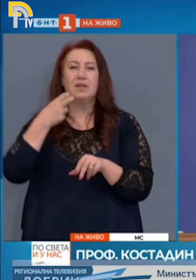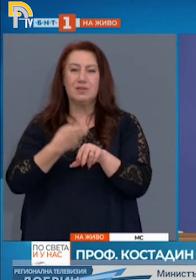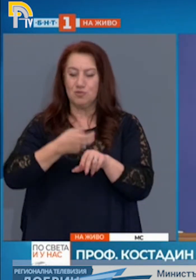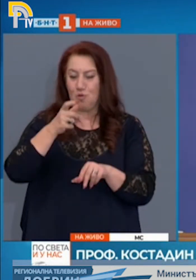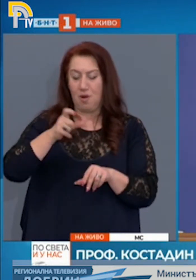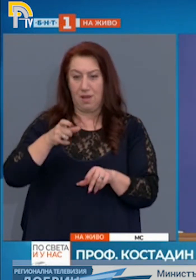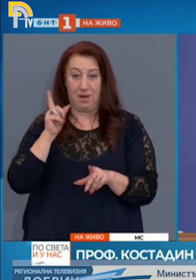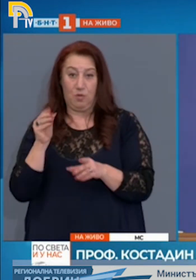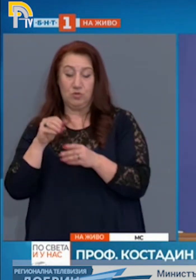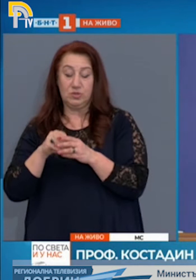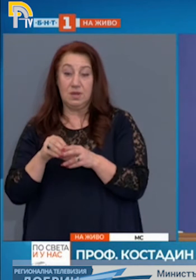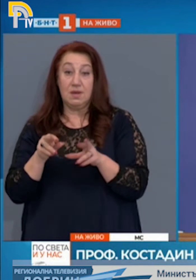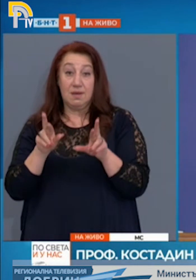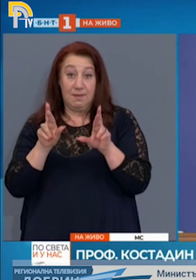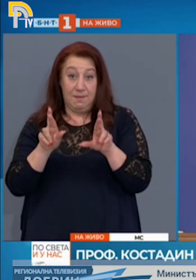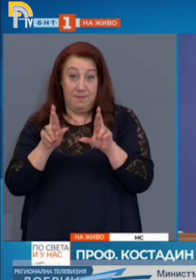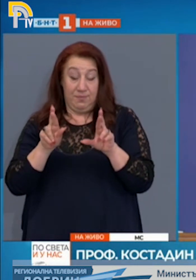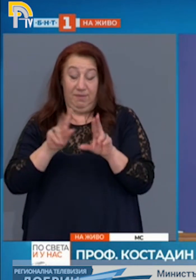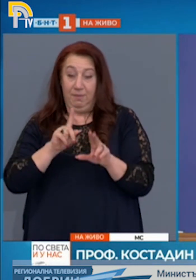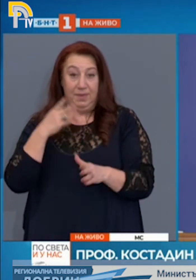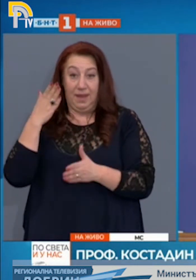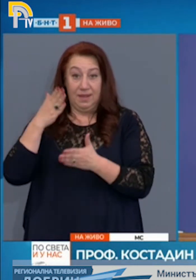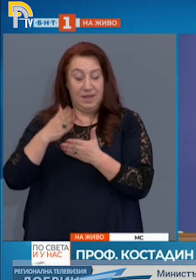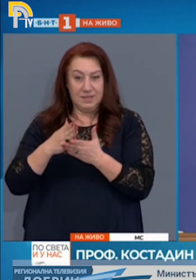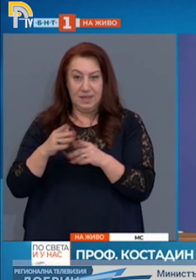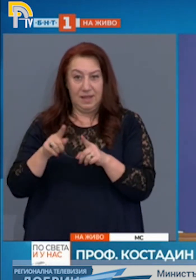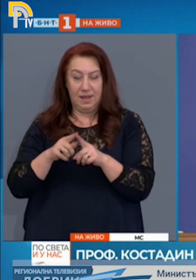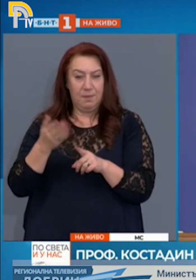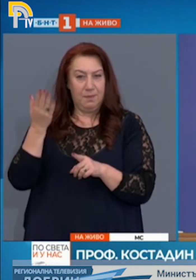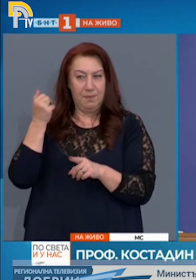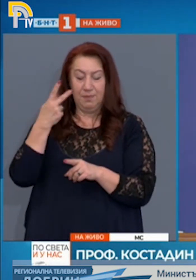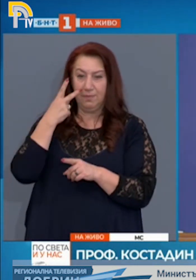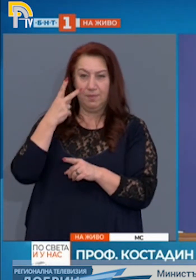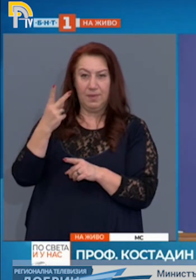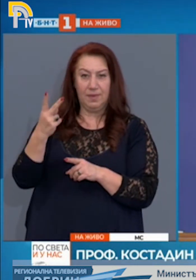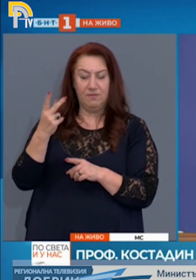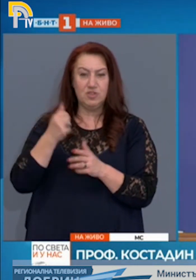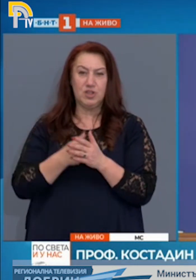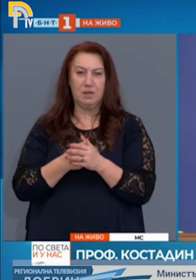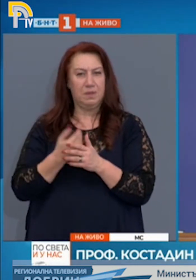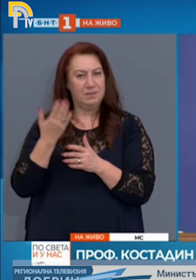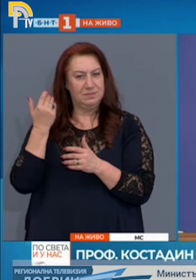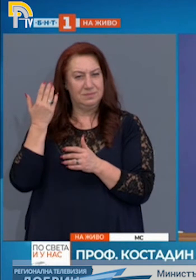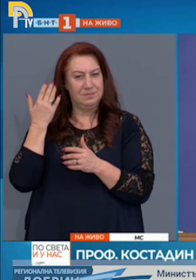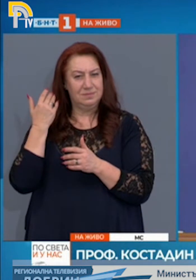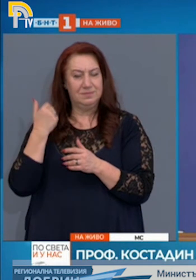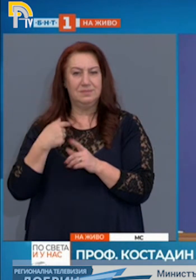Надявам се да не стигнем до картината, която виждахме през